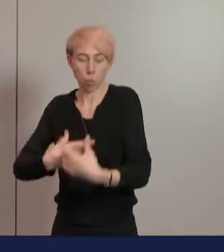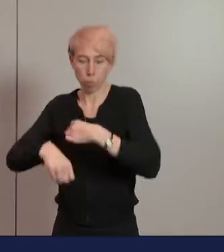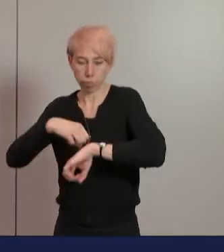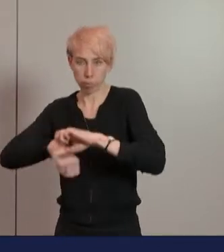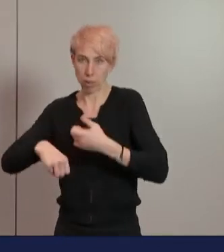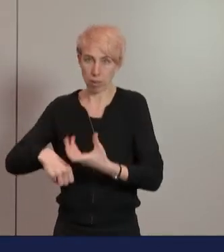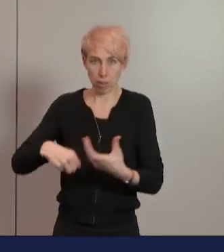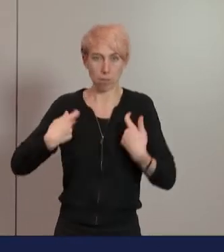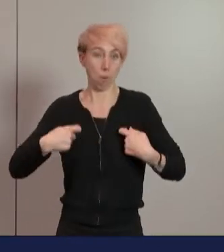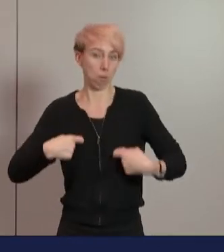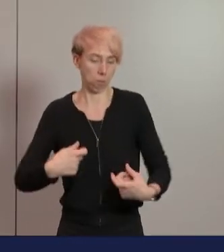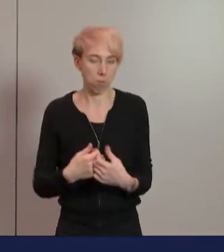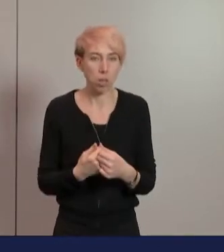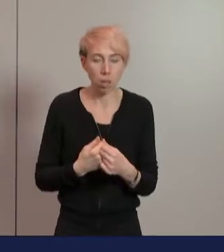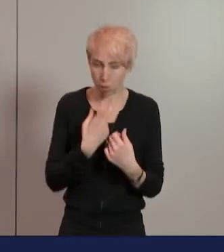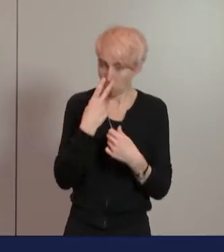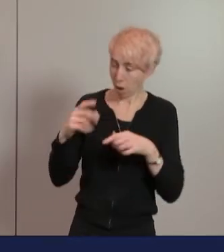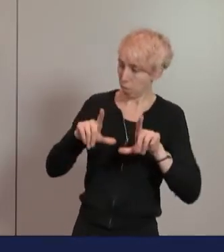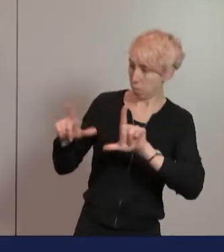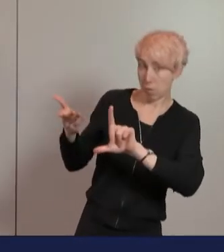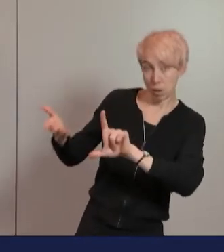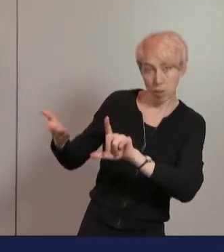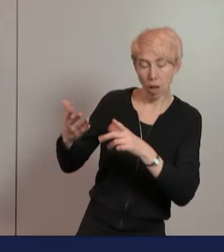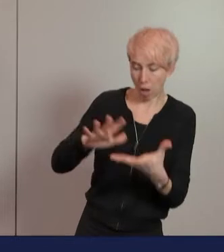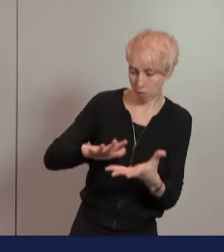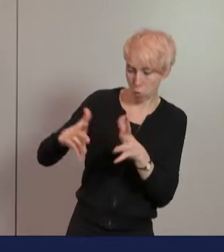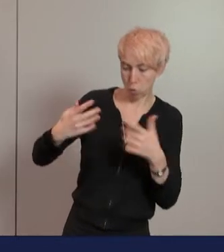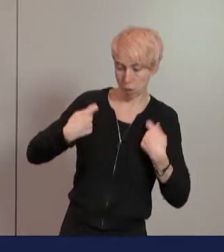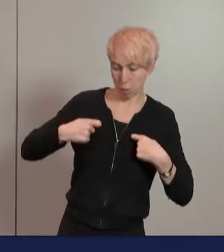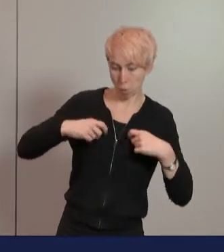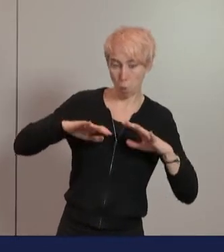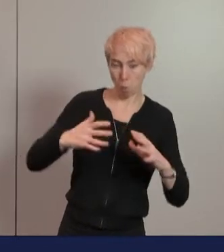Dans la présente diapositive, l'évolution des dépenses est représentée par la courbe rouge